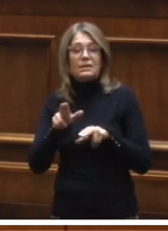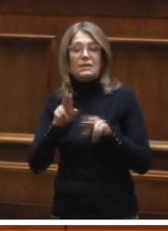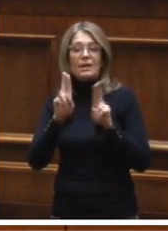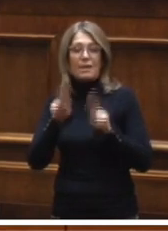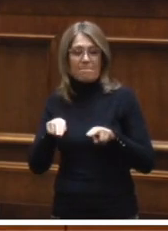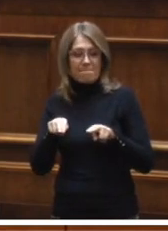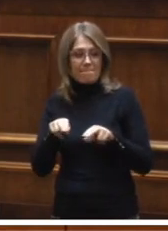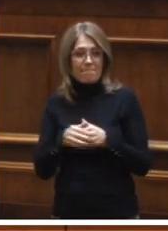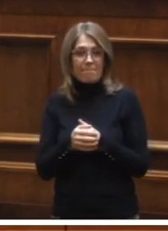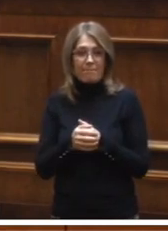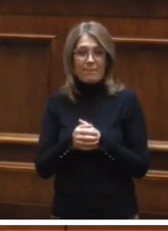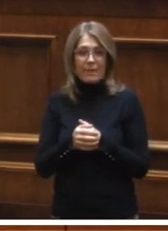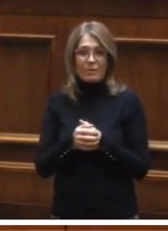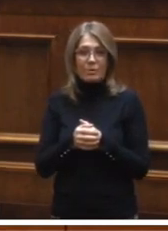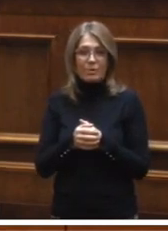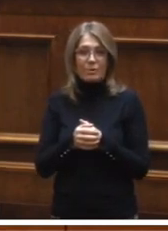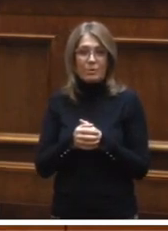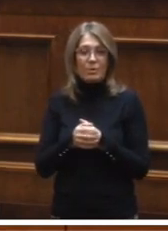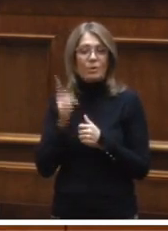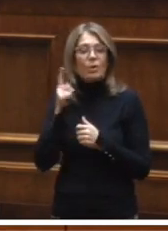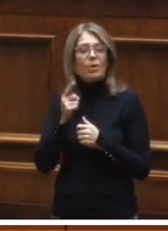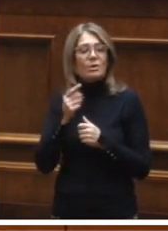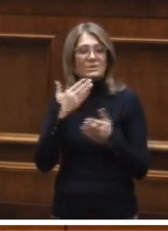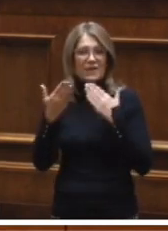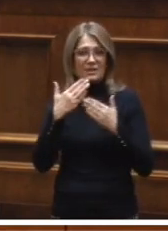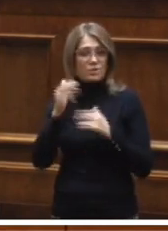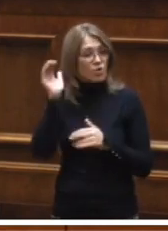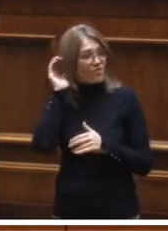ministri imaju sednicu vlade,